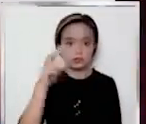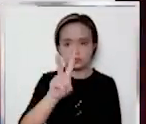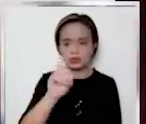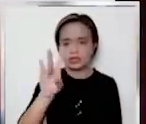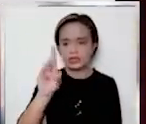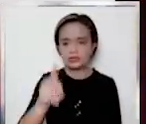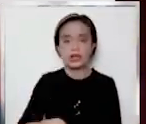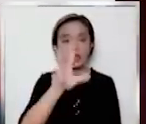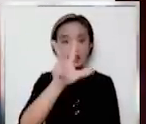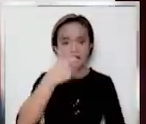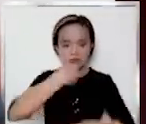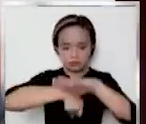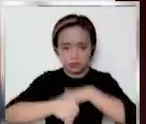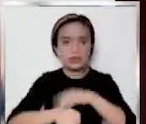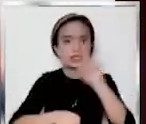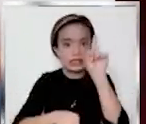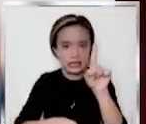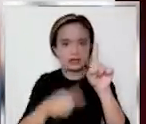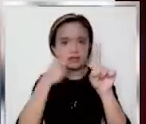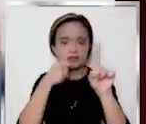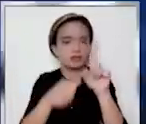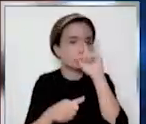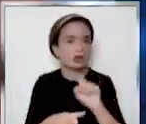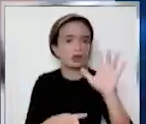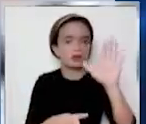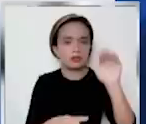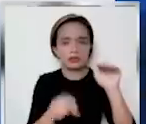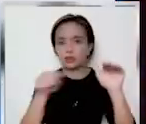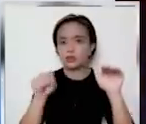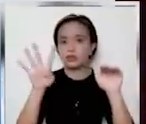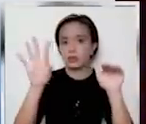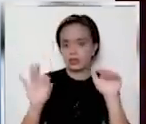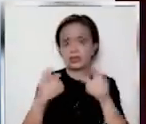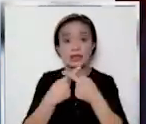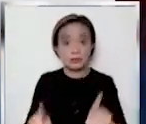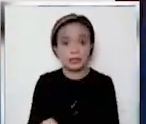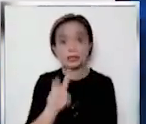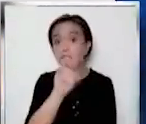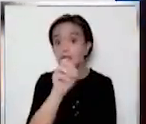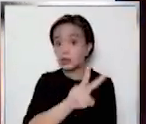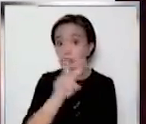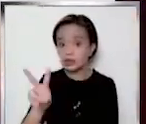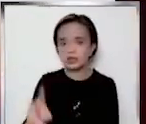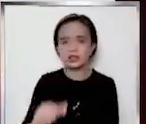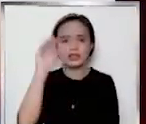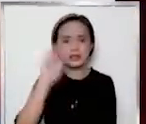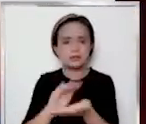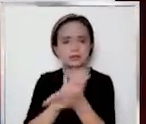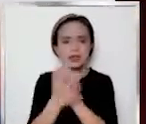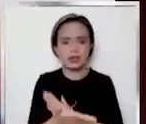na ipinapanganak ng bawat babaeng edad 15 to 49 years old. Pero noong 2022, bumaba yan sa 2 anak na